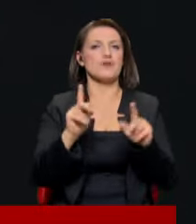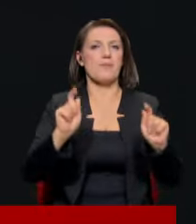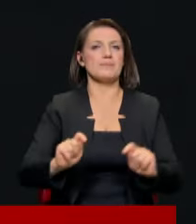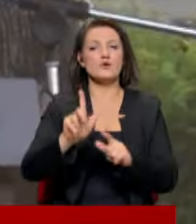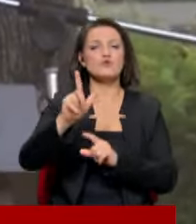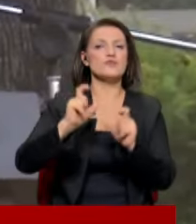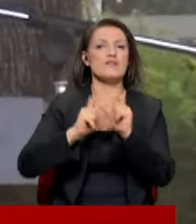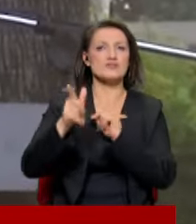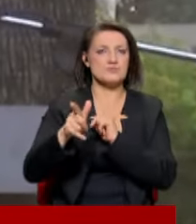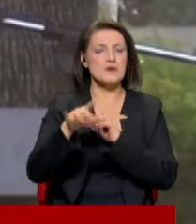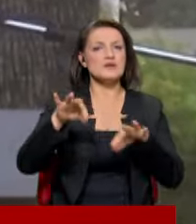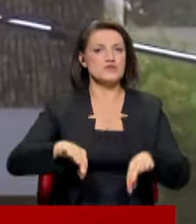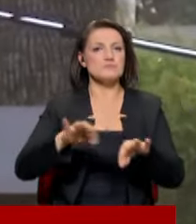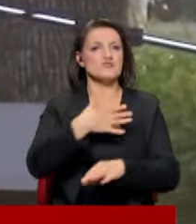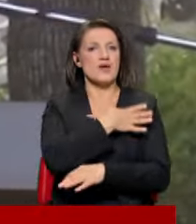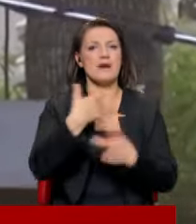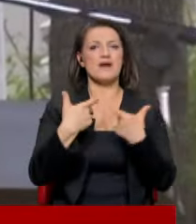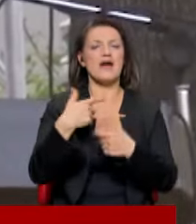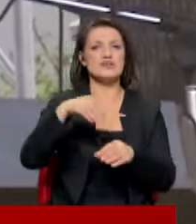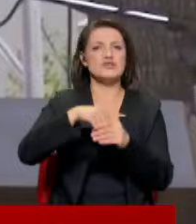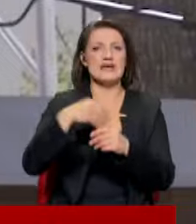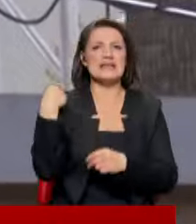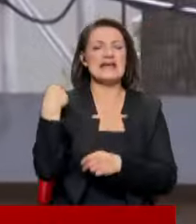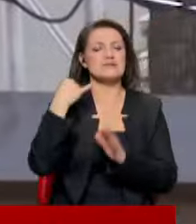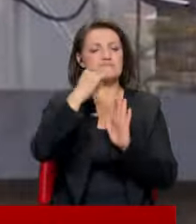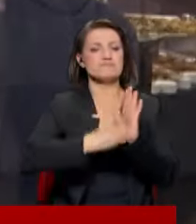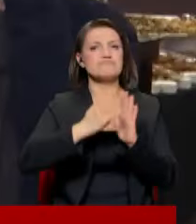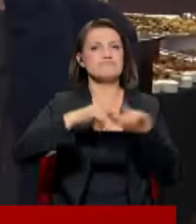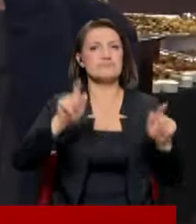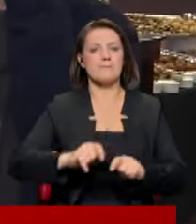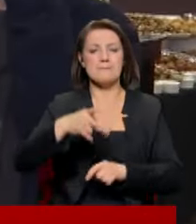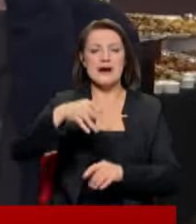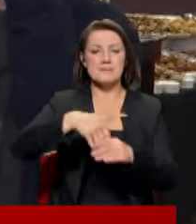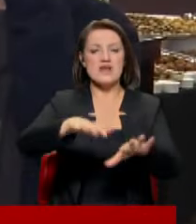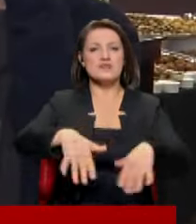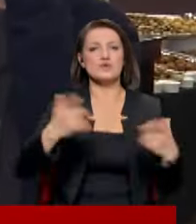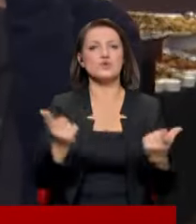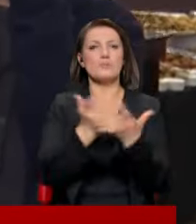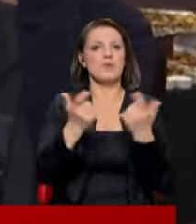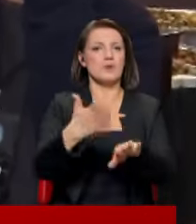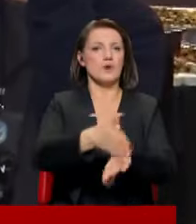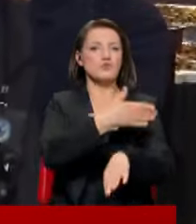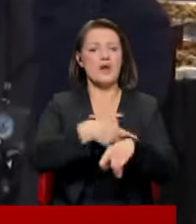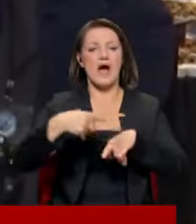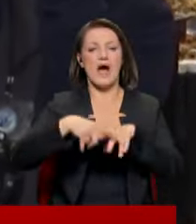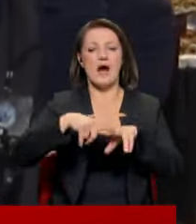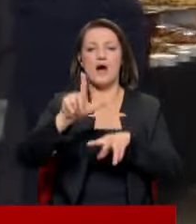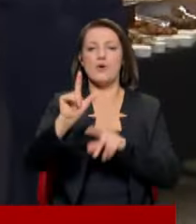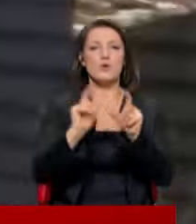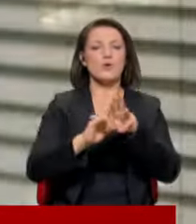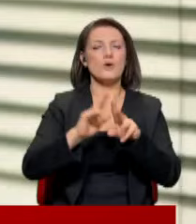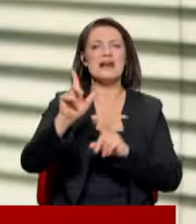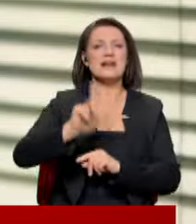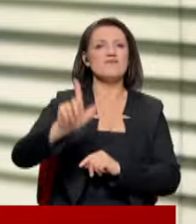Lütfü Savaş. Ancak CHP Hatay için yeni anket yaptırdı. Parti meclisi toplantısı öncesi Haluk Levent'e adaylık